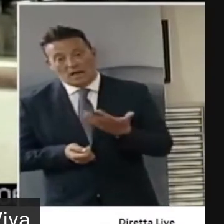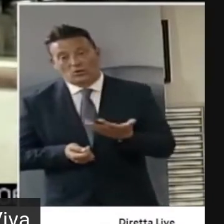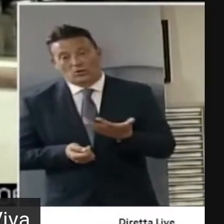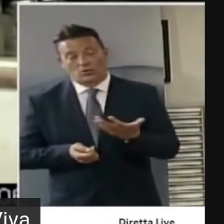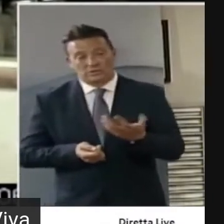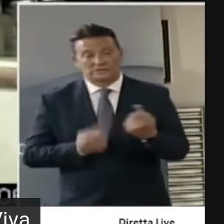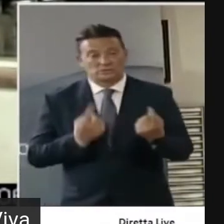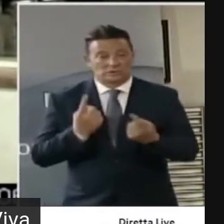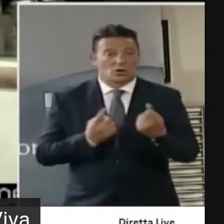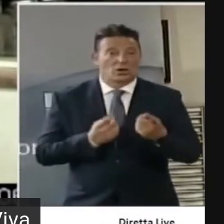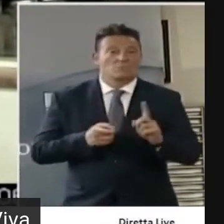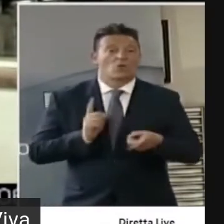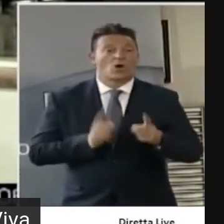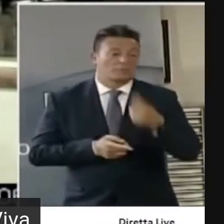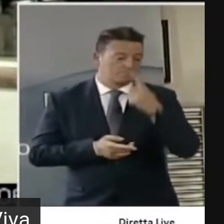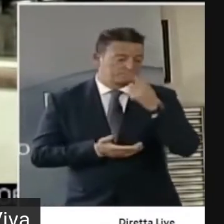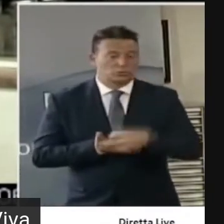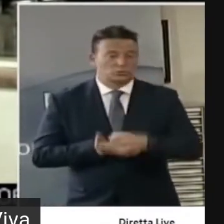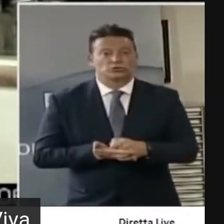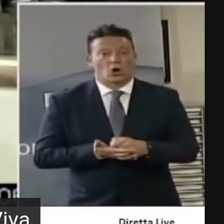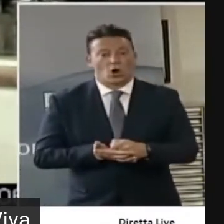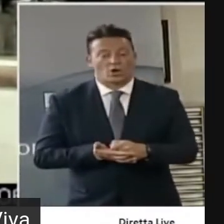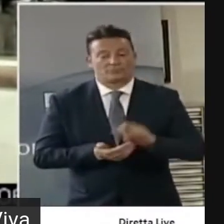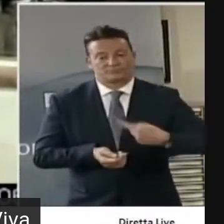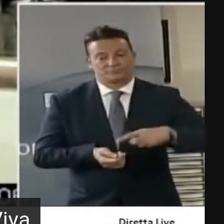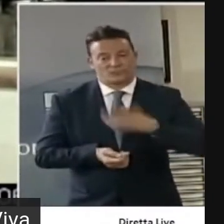invece posizione politica